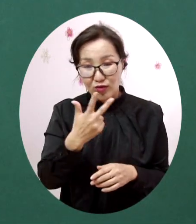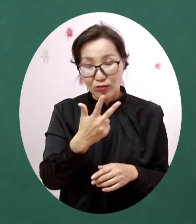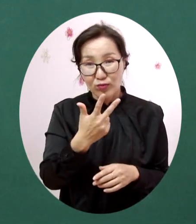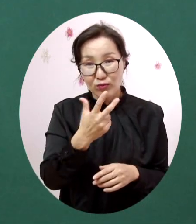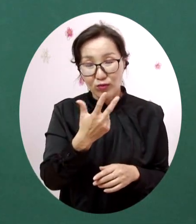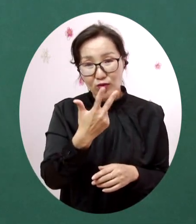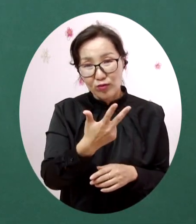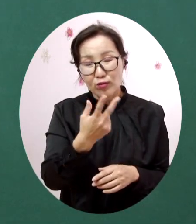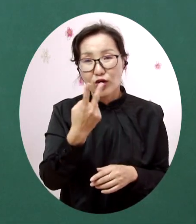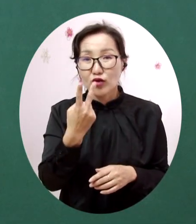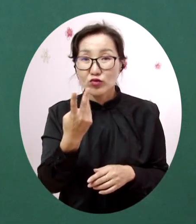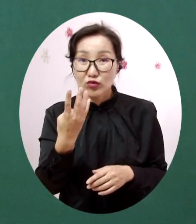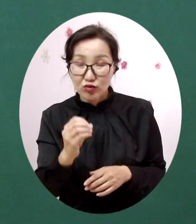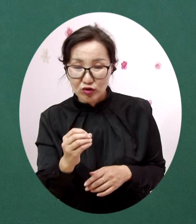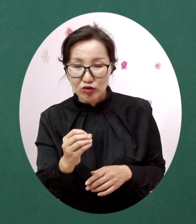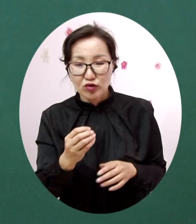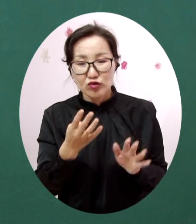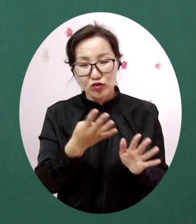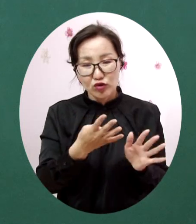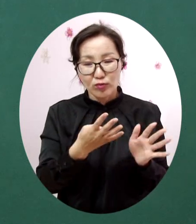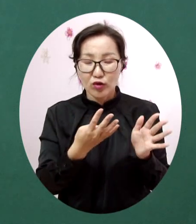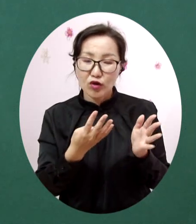3240 ба 9720-ийн ялгуур